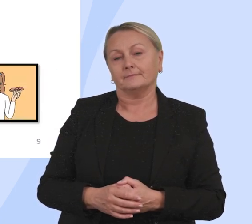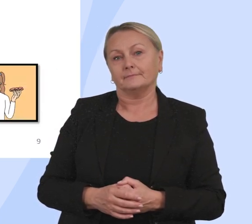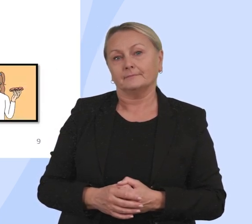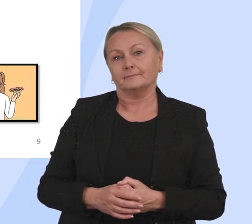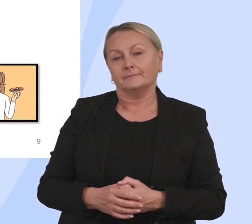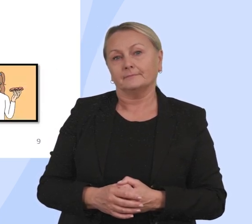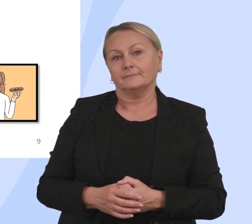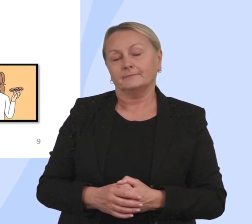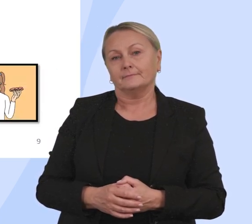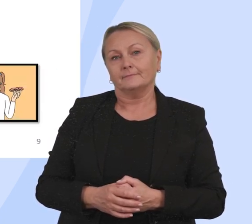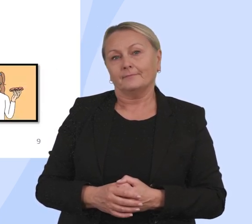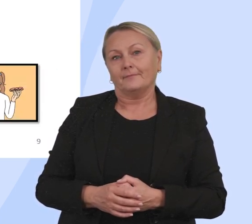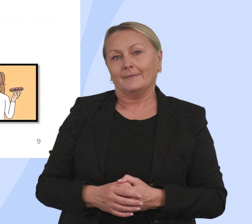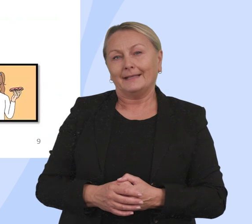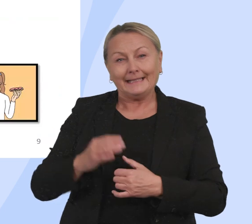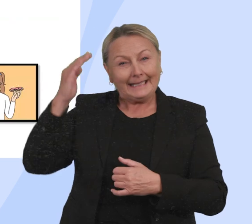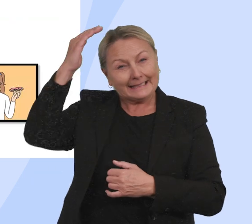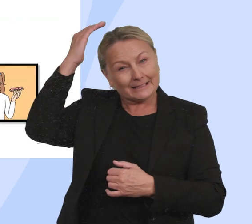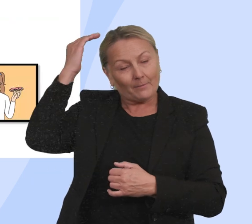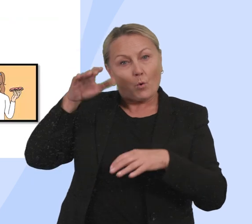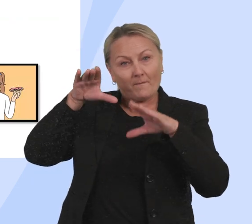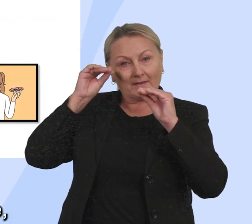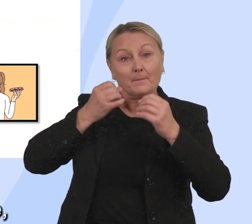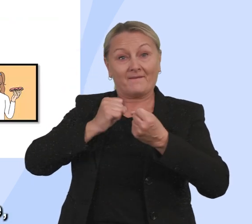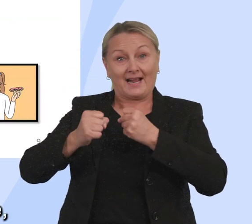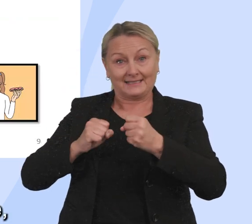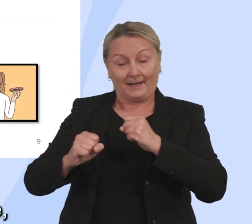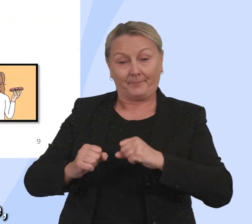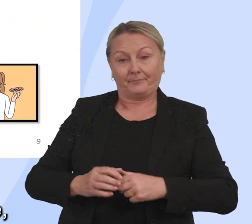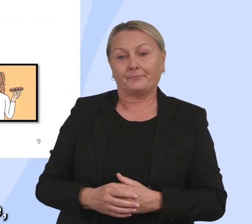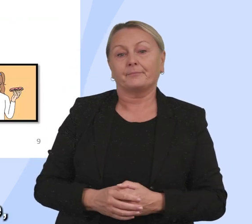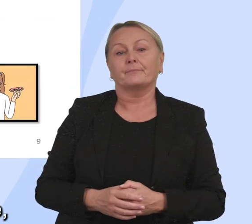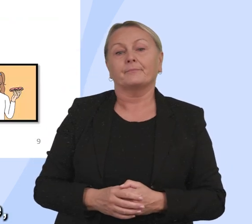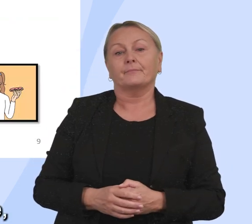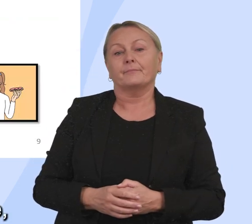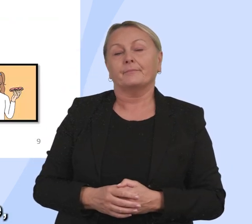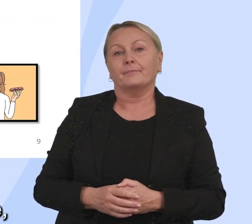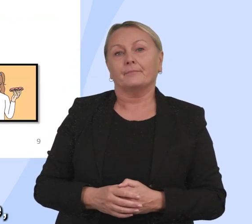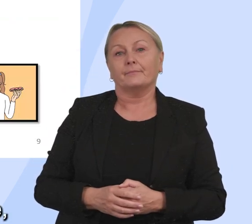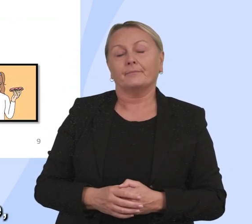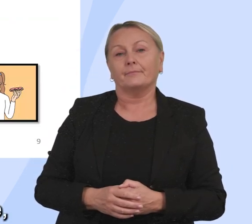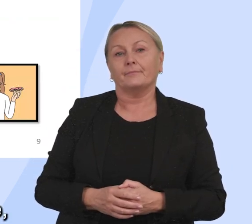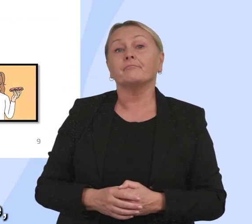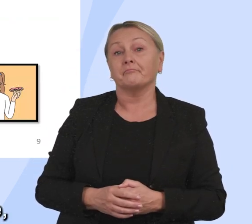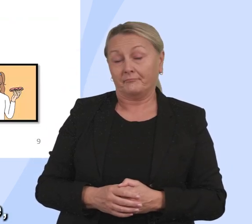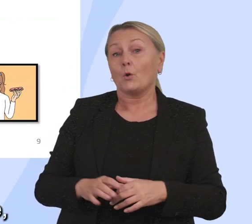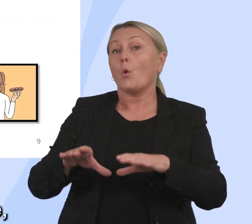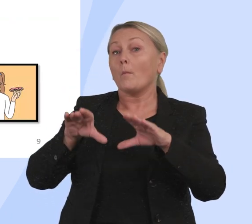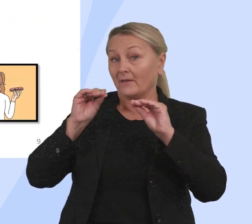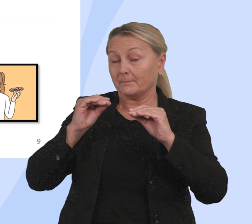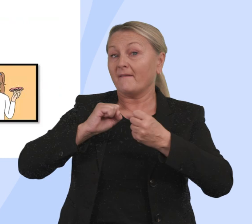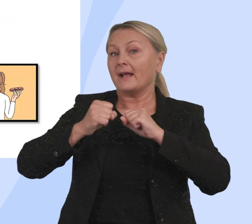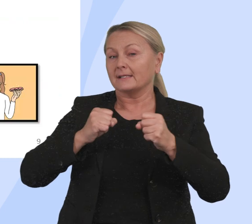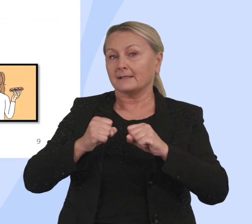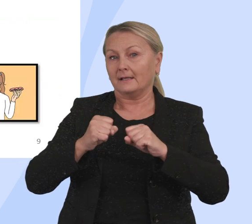iselappen, der er der opfattelse af bevægelse, og den opfattelse af bevægelse, den lægger sig i præmotorisk cortex.